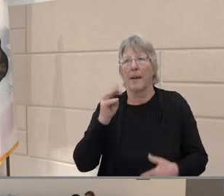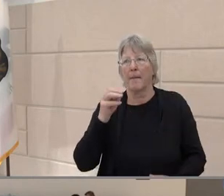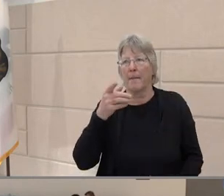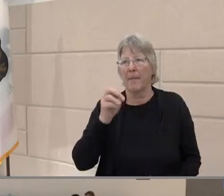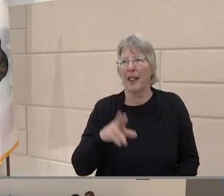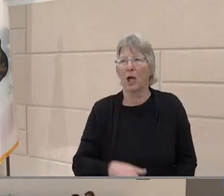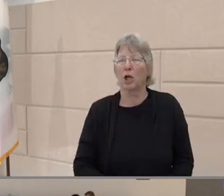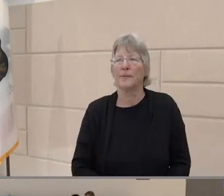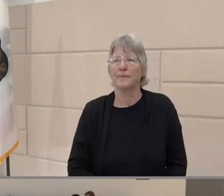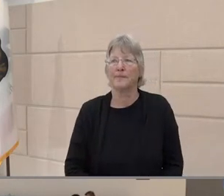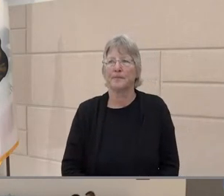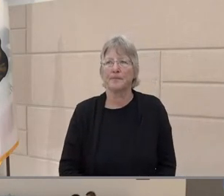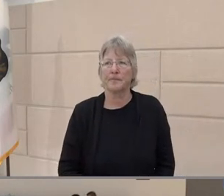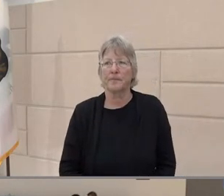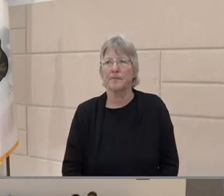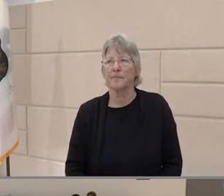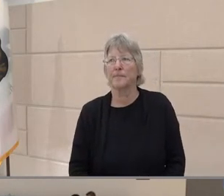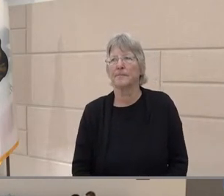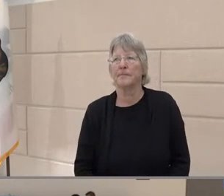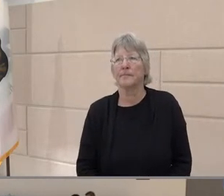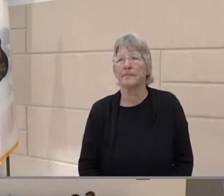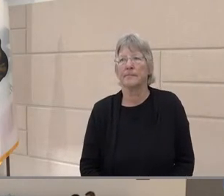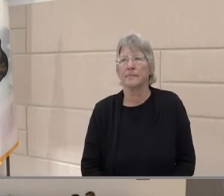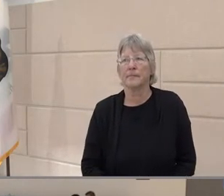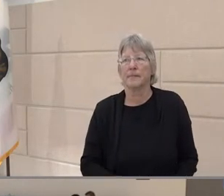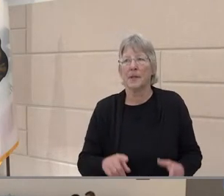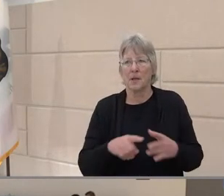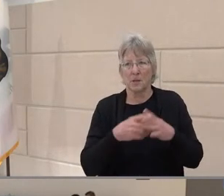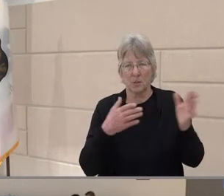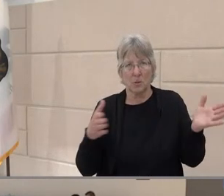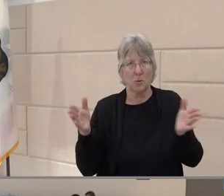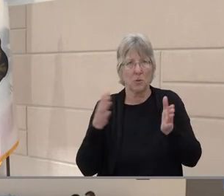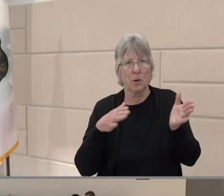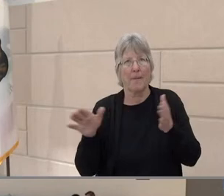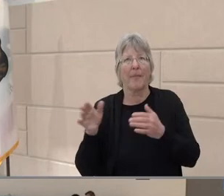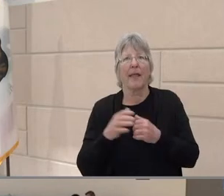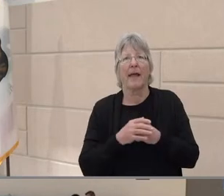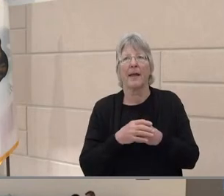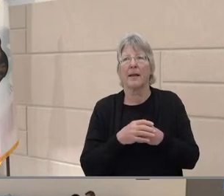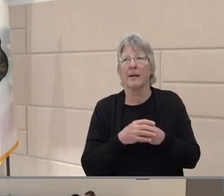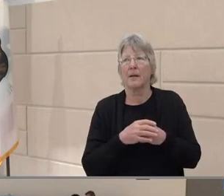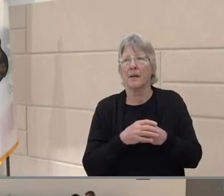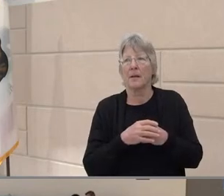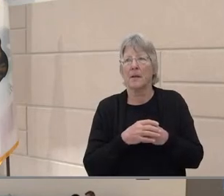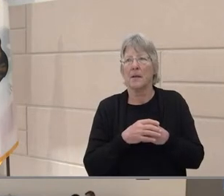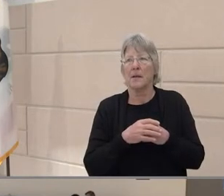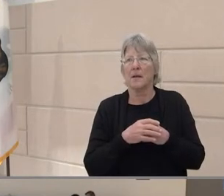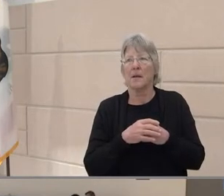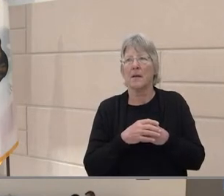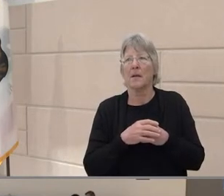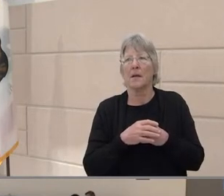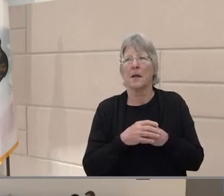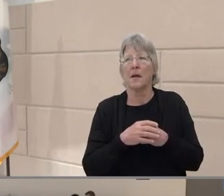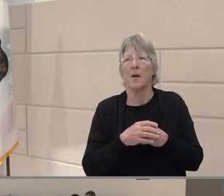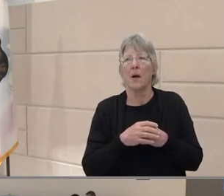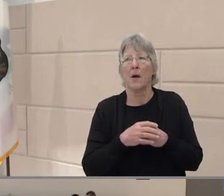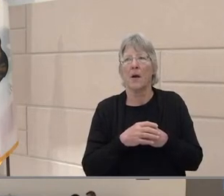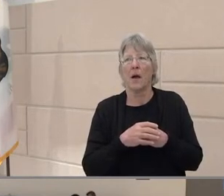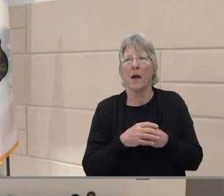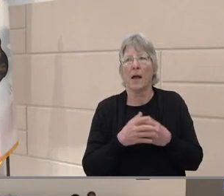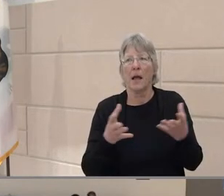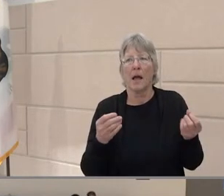សូមអរគុណឥឡូវនឹងលោក Eric Miller នៅពេលដែលយើងចាប់ផ្ដើមគម្រោងការស